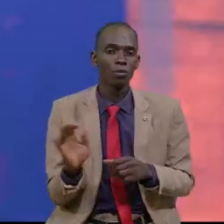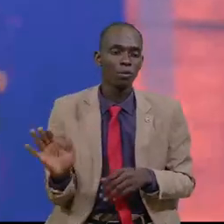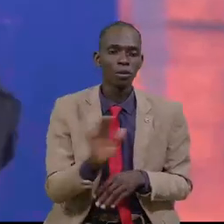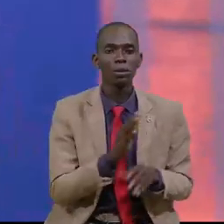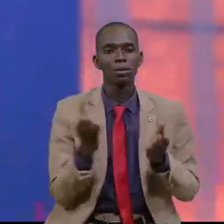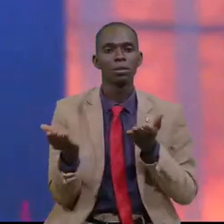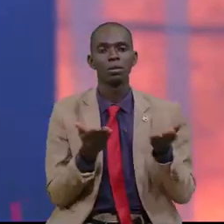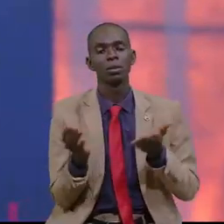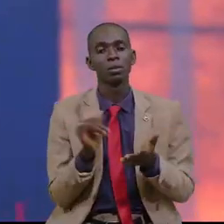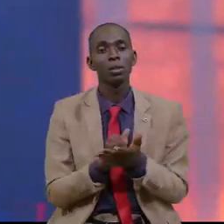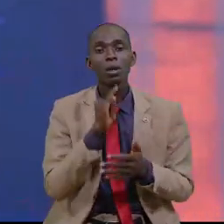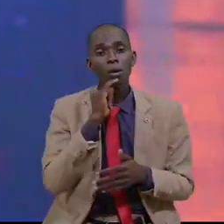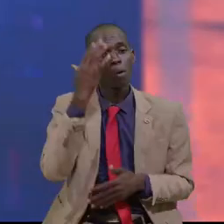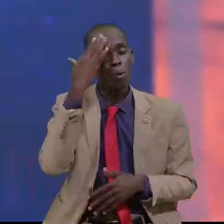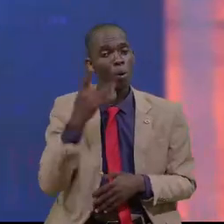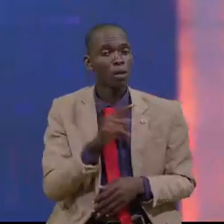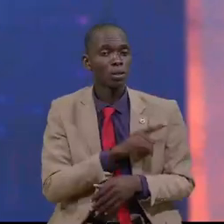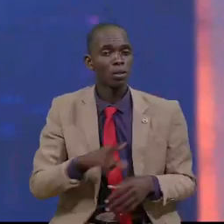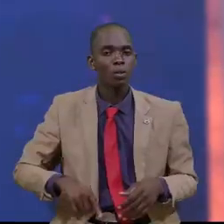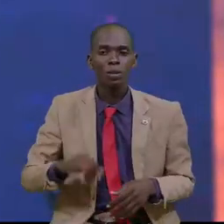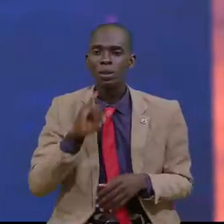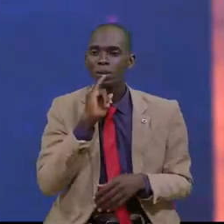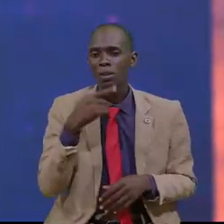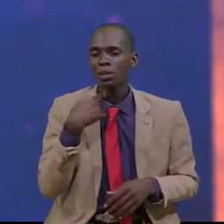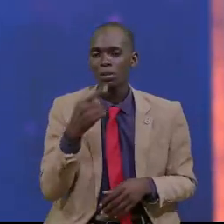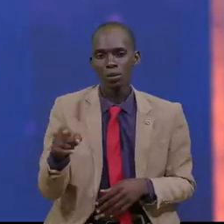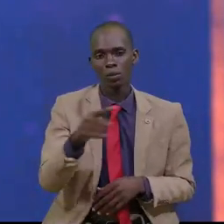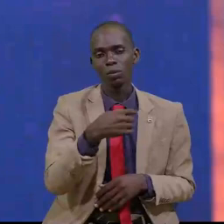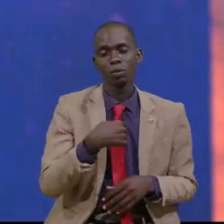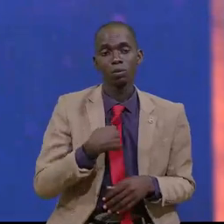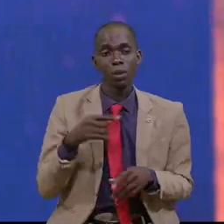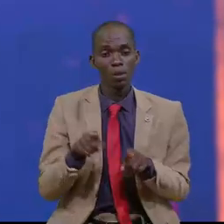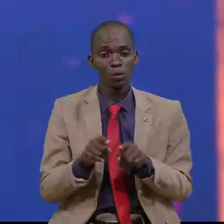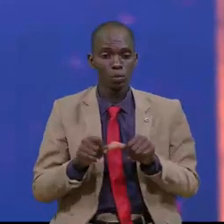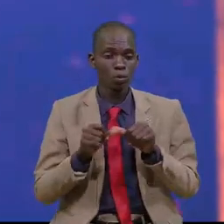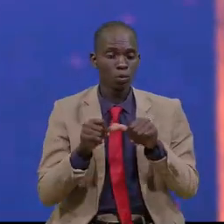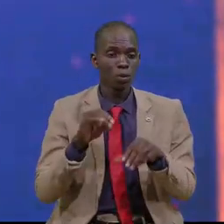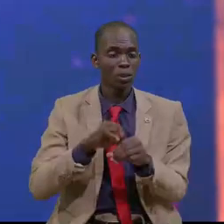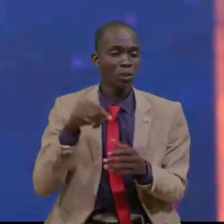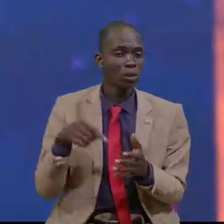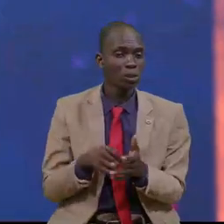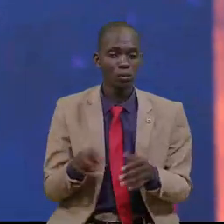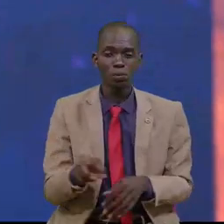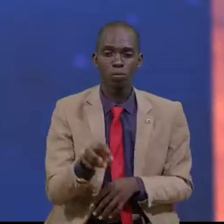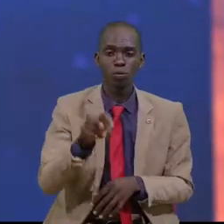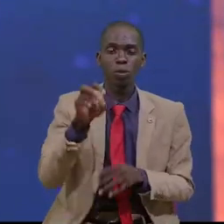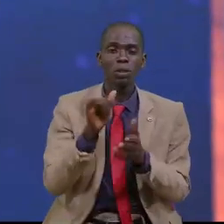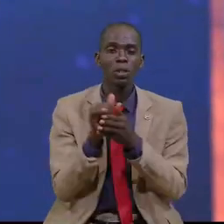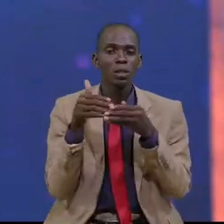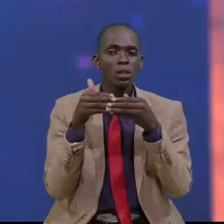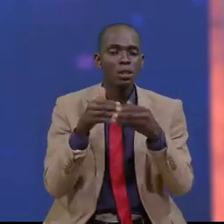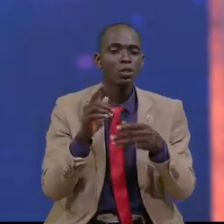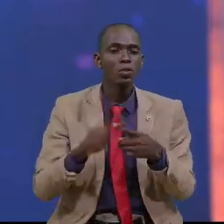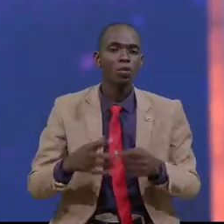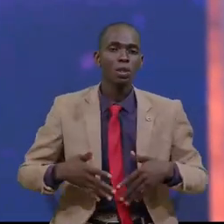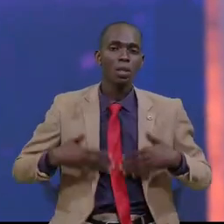l'efficacité de leur service. C'est pourquoi le Seigneur nous dit, comme nous évoluons dans ce voyage qui conduit à